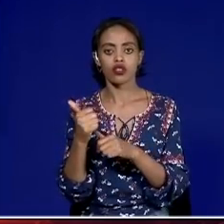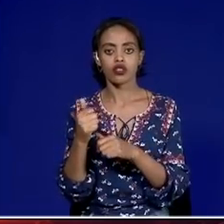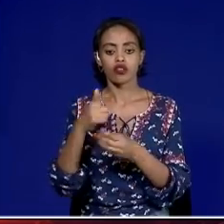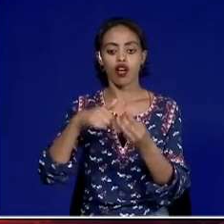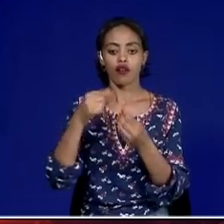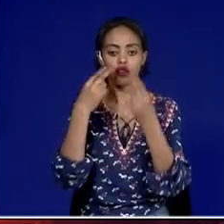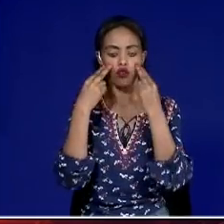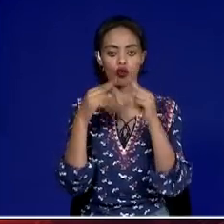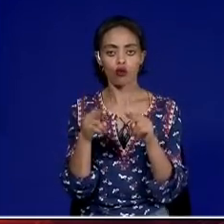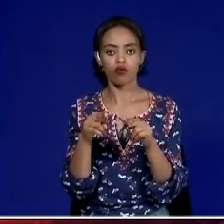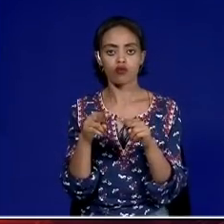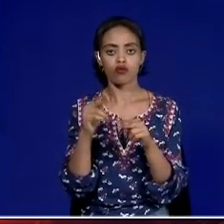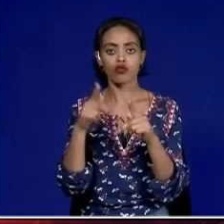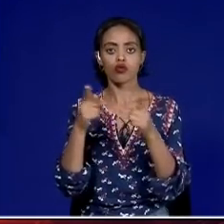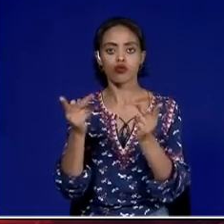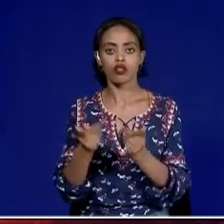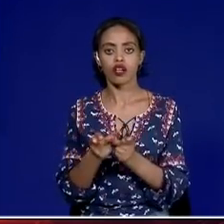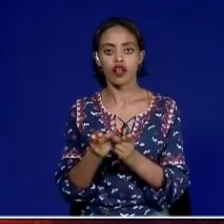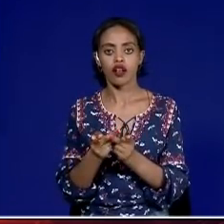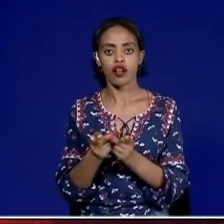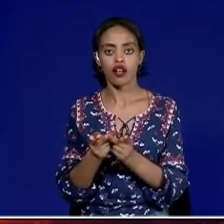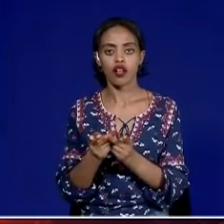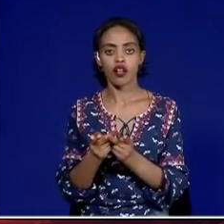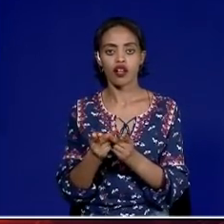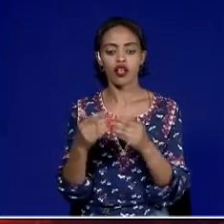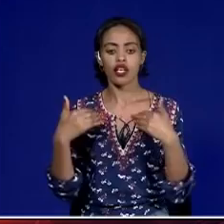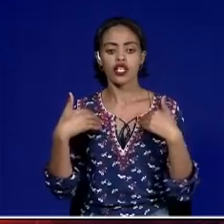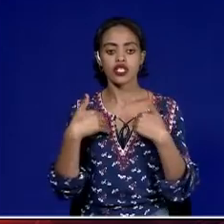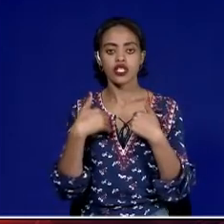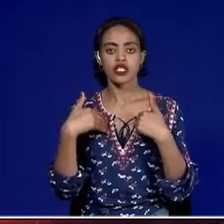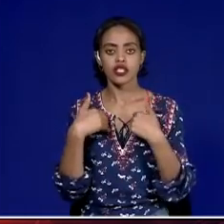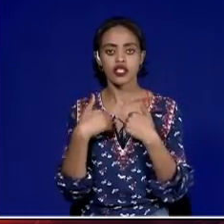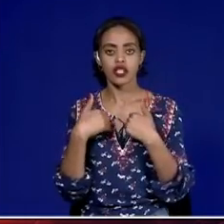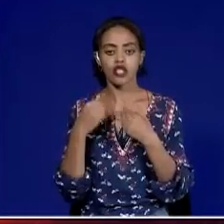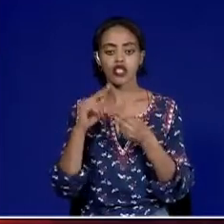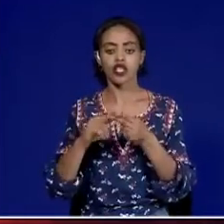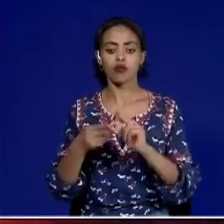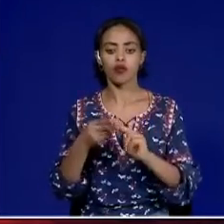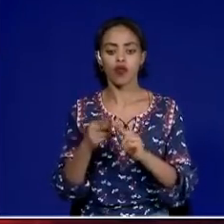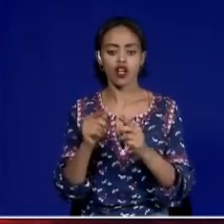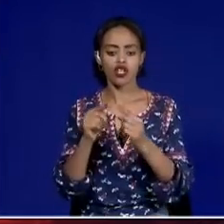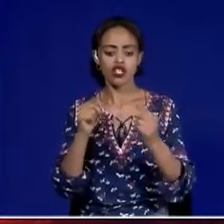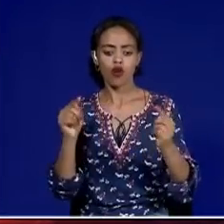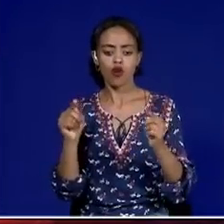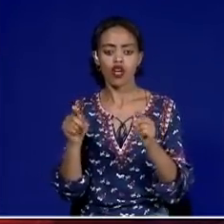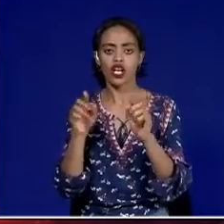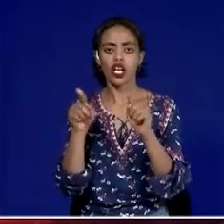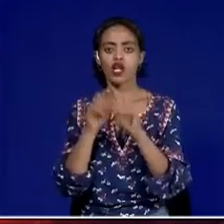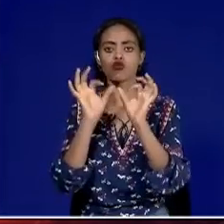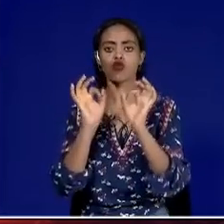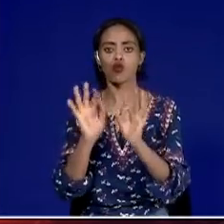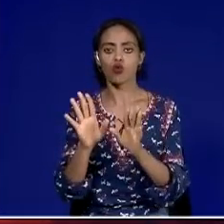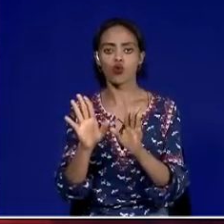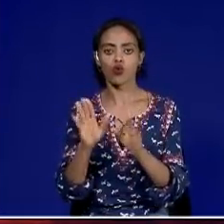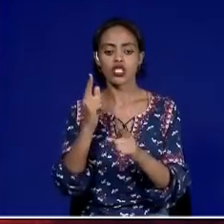متخاوريون تبوتا انسات نمرح تصابو خم زيو مزرغابط